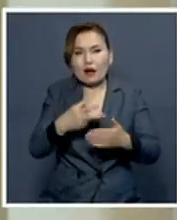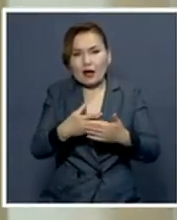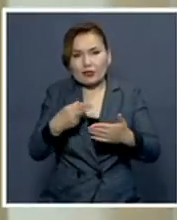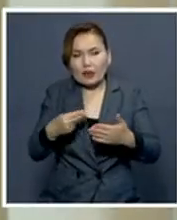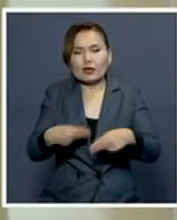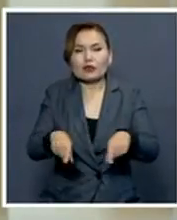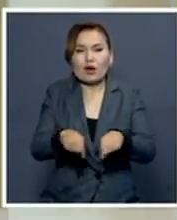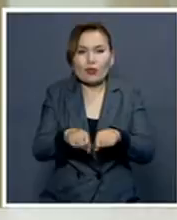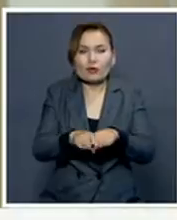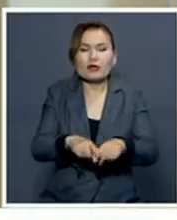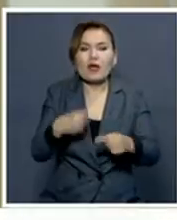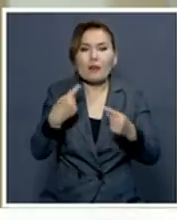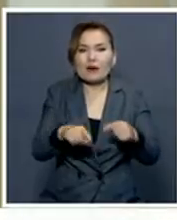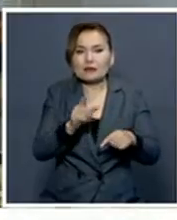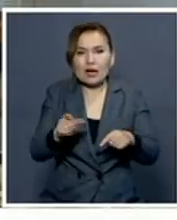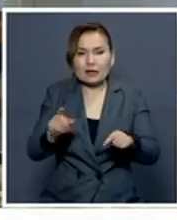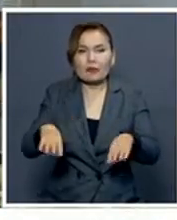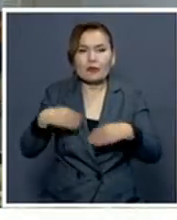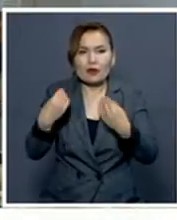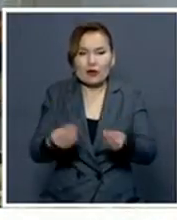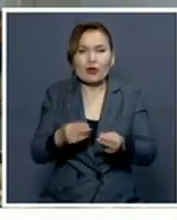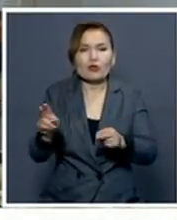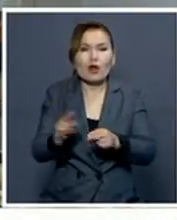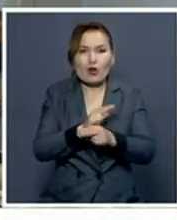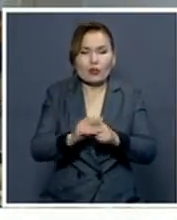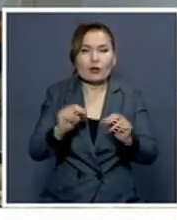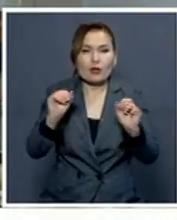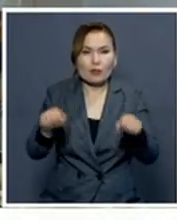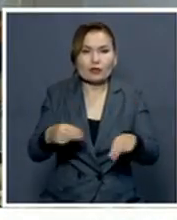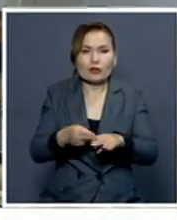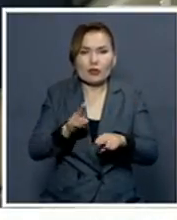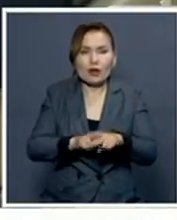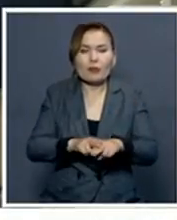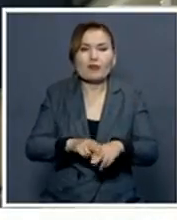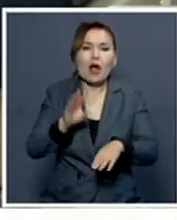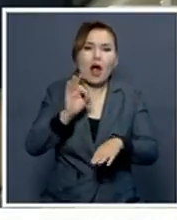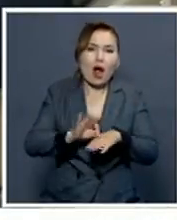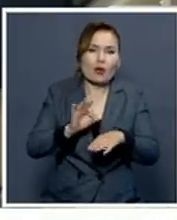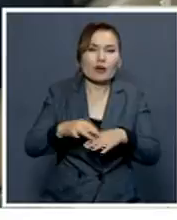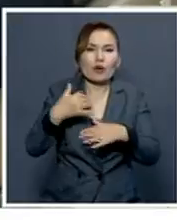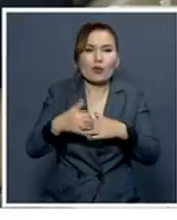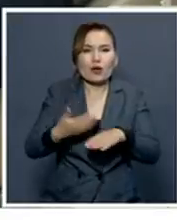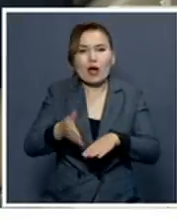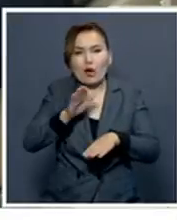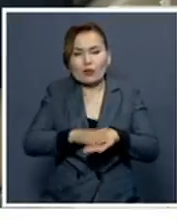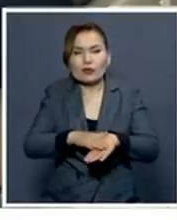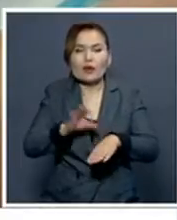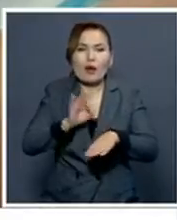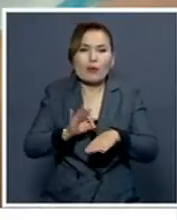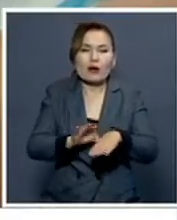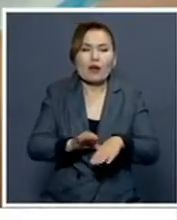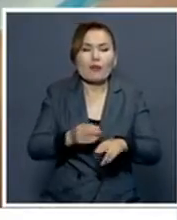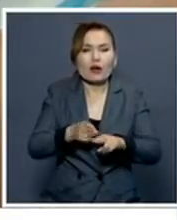плазманы індетке шалдыққан науқасқа салып емдеп алуға мүмкіндік зор. Бірақ тек ауруды орташа немесе ауыр жағдайда өткізгендердің қаны